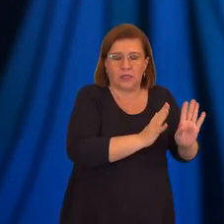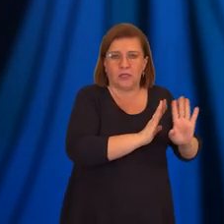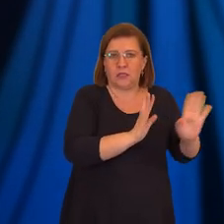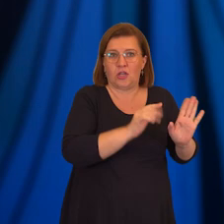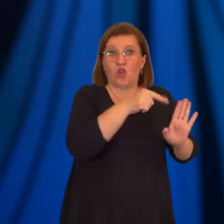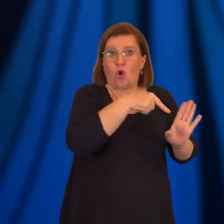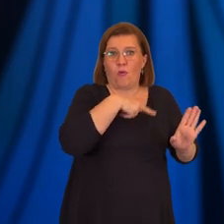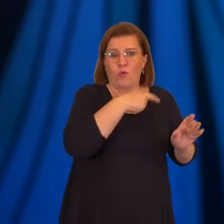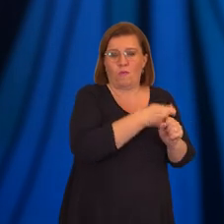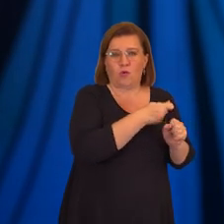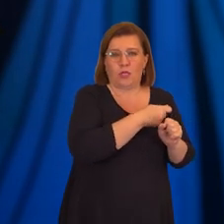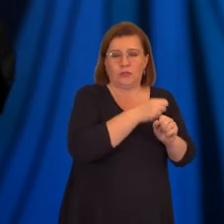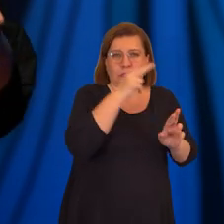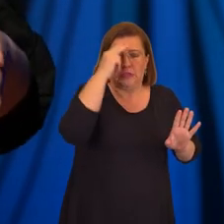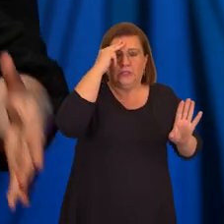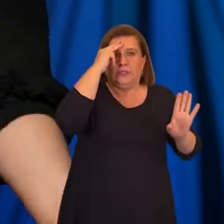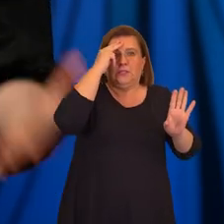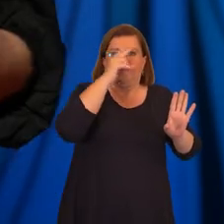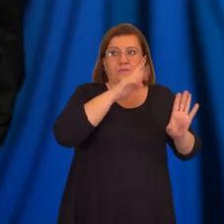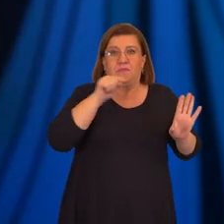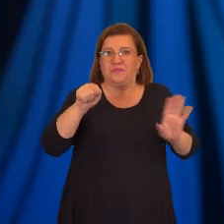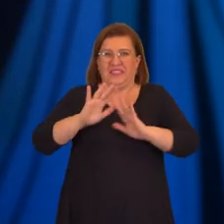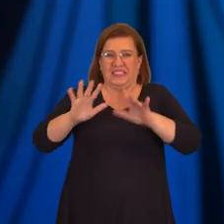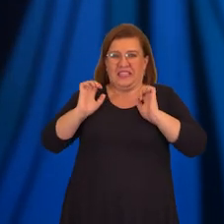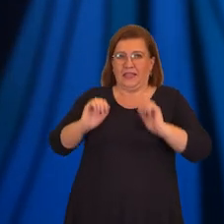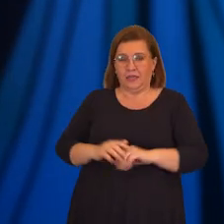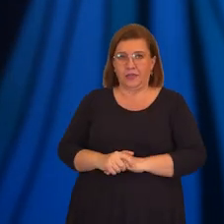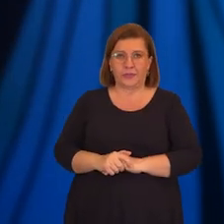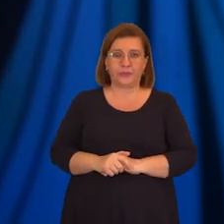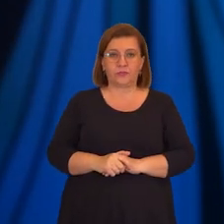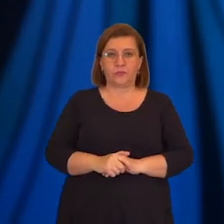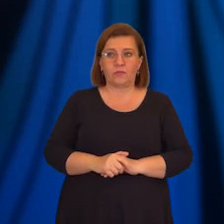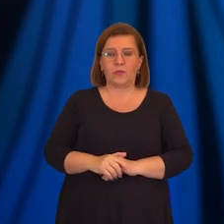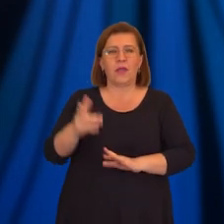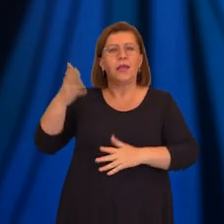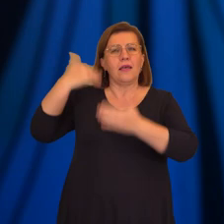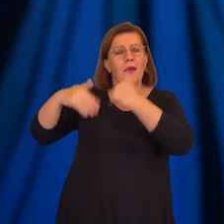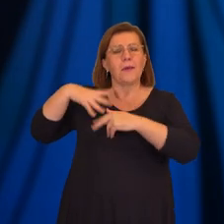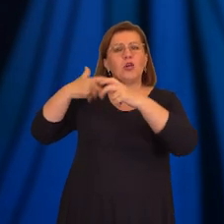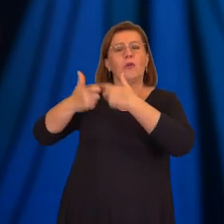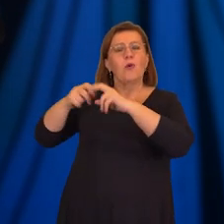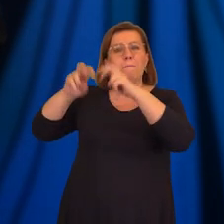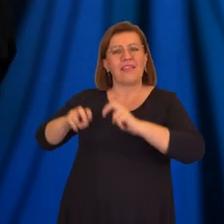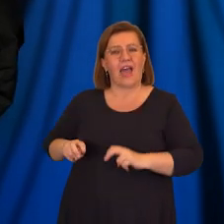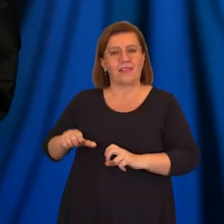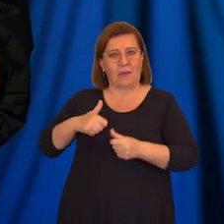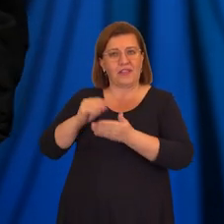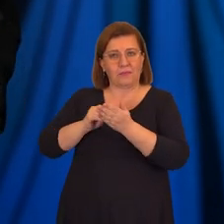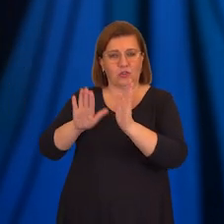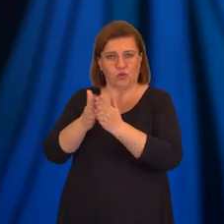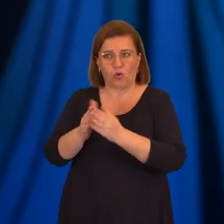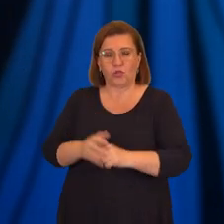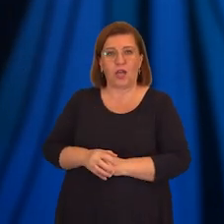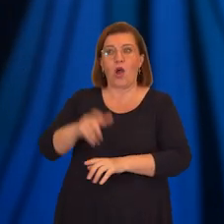zbrodni. Bardzo duża część moich mówców, kiedy prowadziłam badania do mojej książki, powiedziało mi nawet, że powód